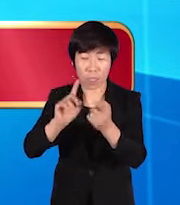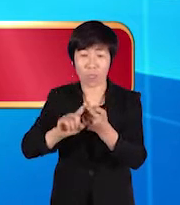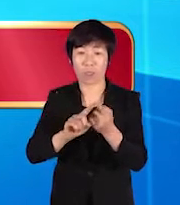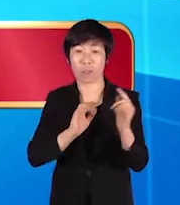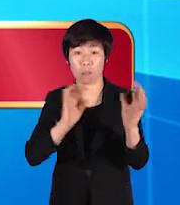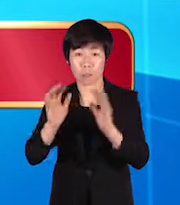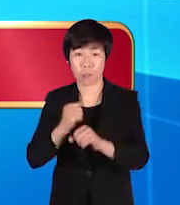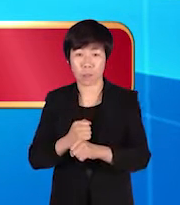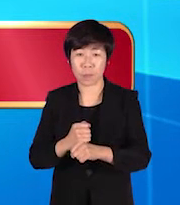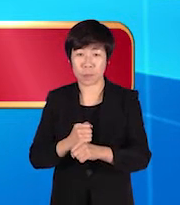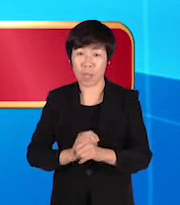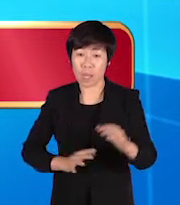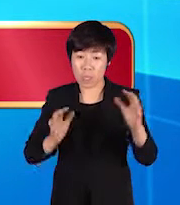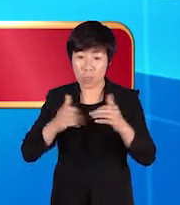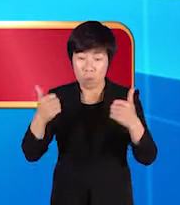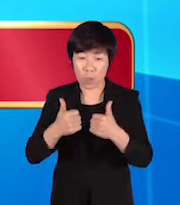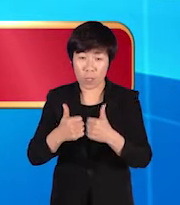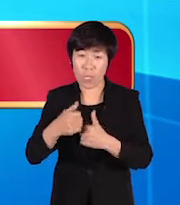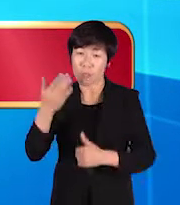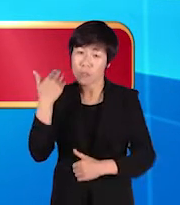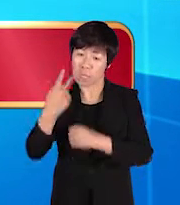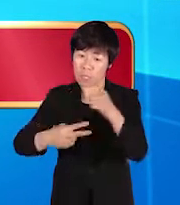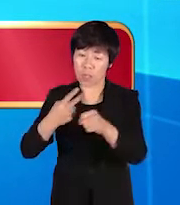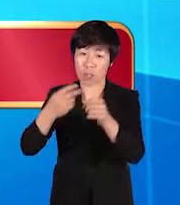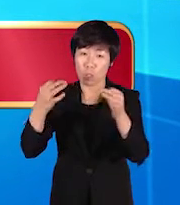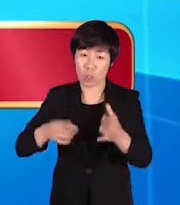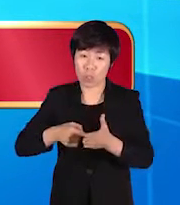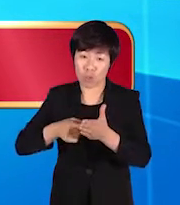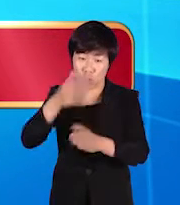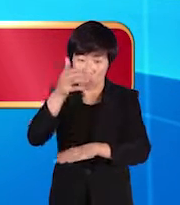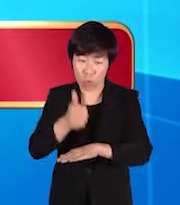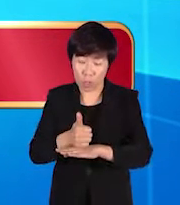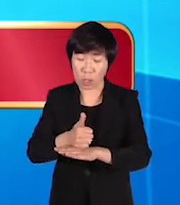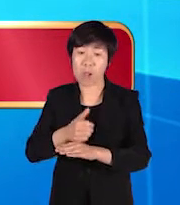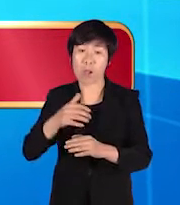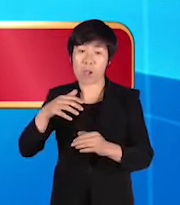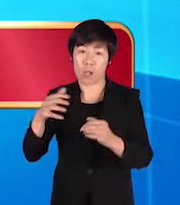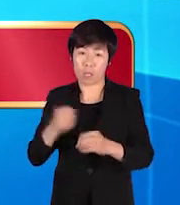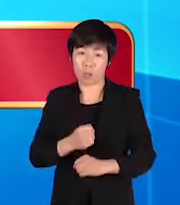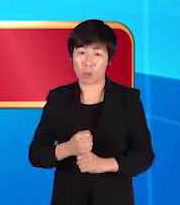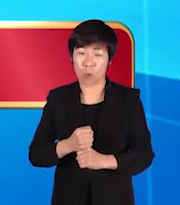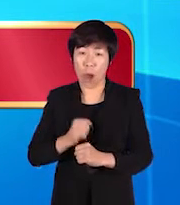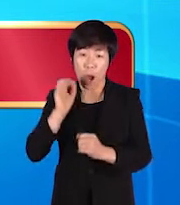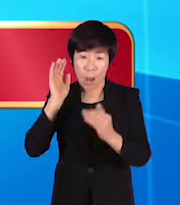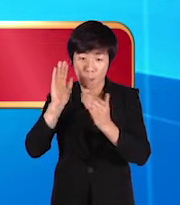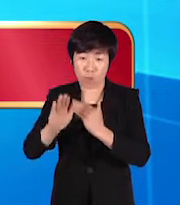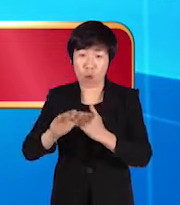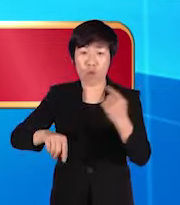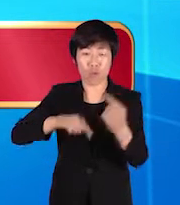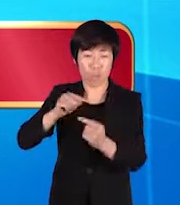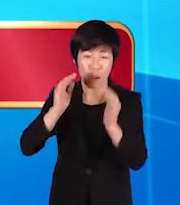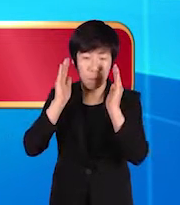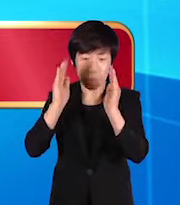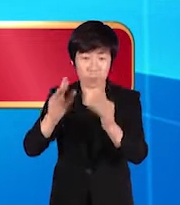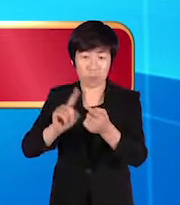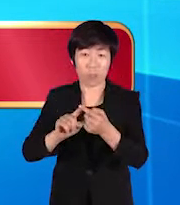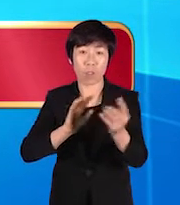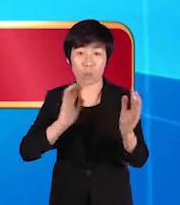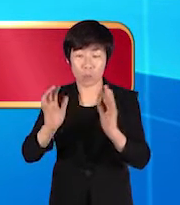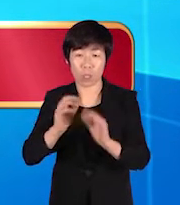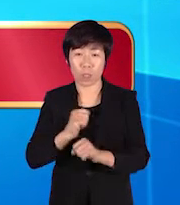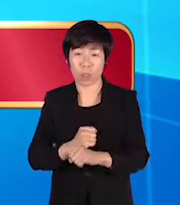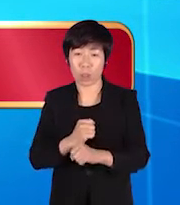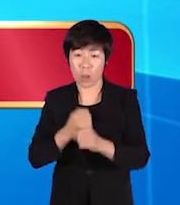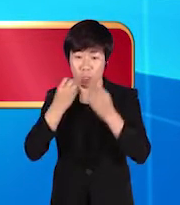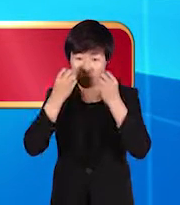진행됐습니다. 협의회는 지난 2년간의 추진 성과를 바탕으로 향후 노사민정협의회 운영 방향에 대해